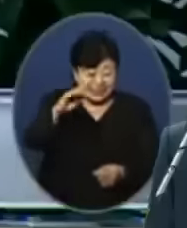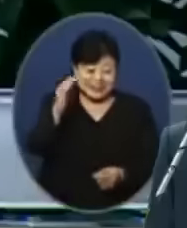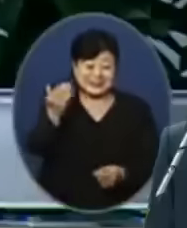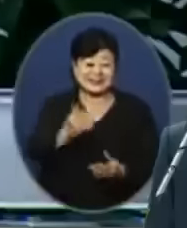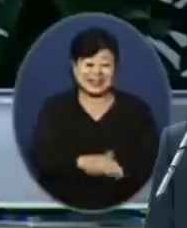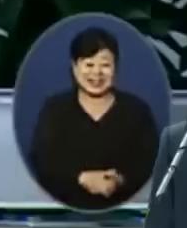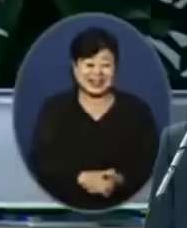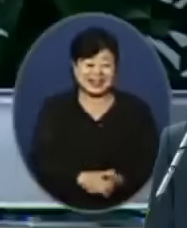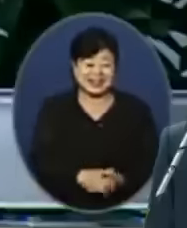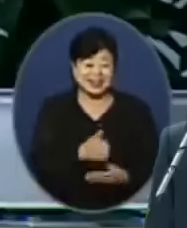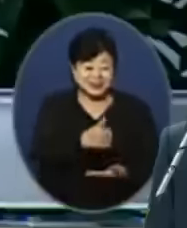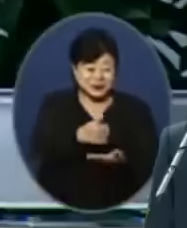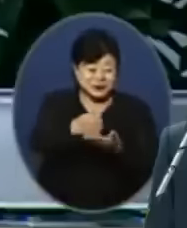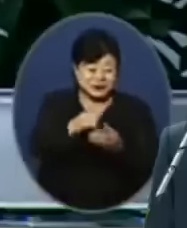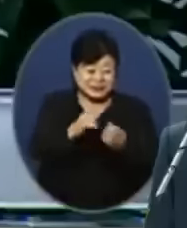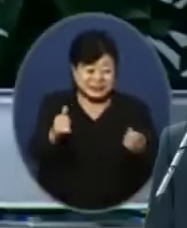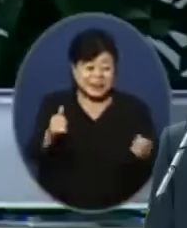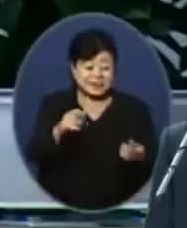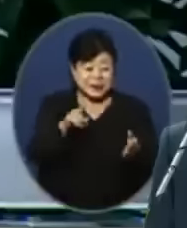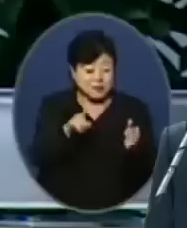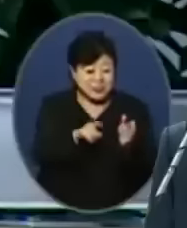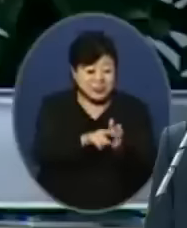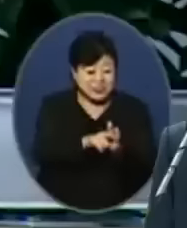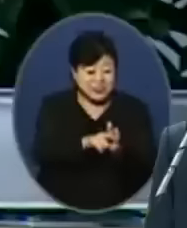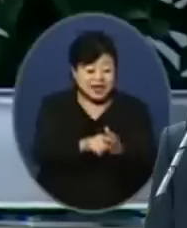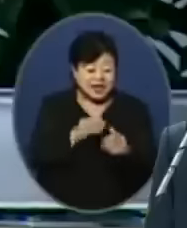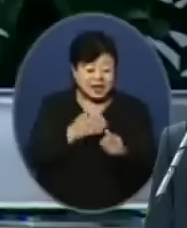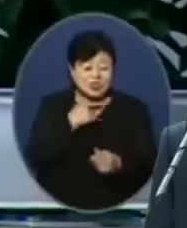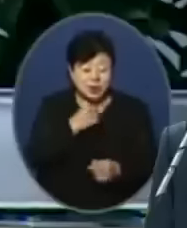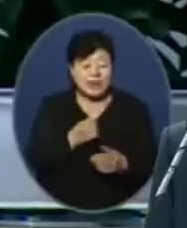것입니다. 주님은 그 사람이 그렇게 믿기를